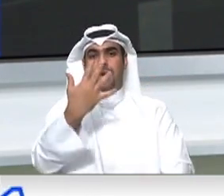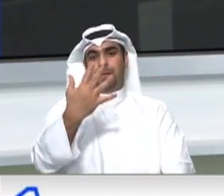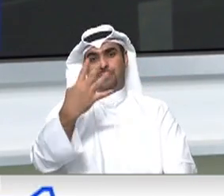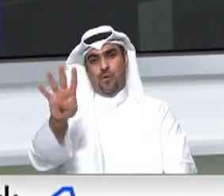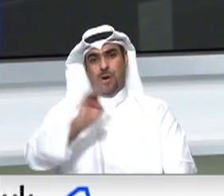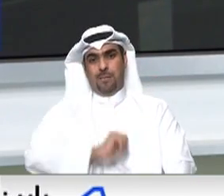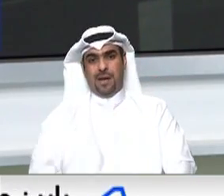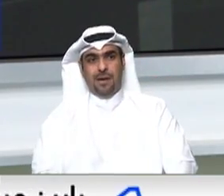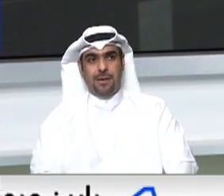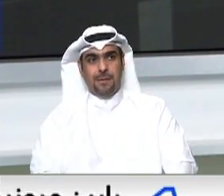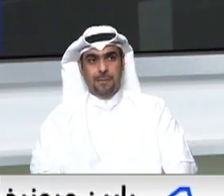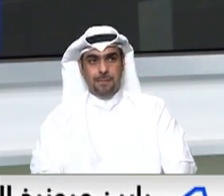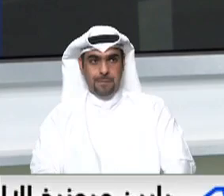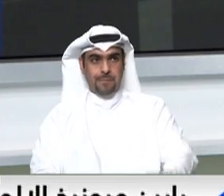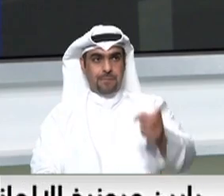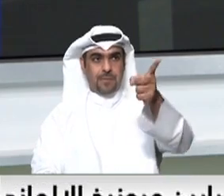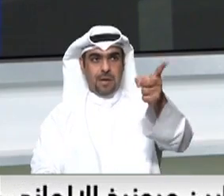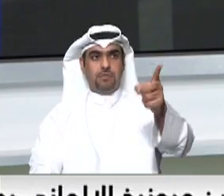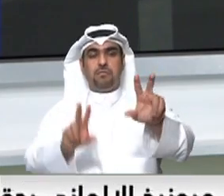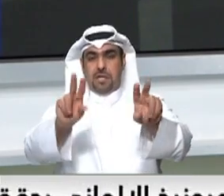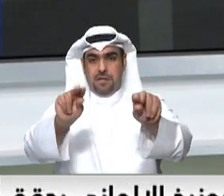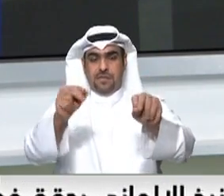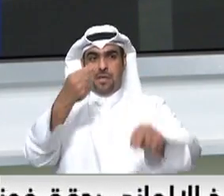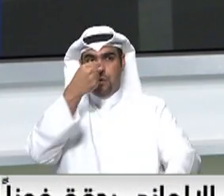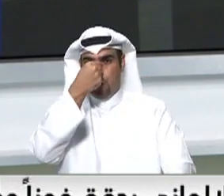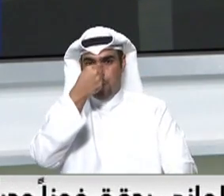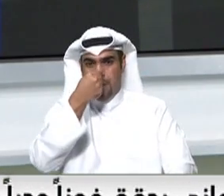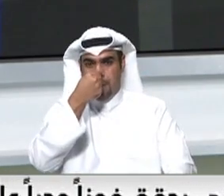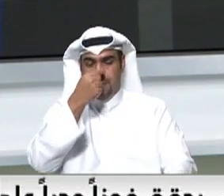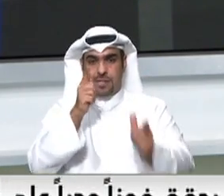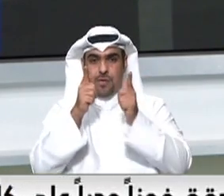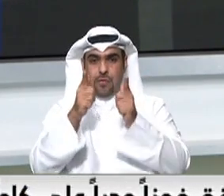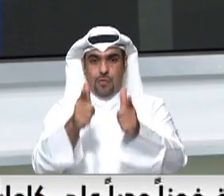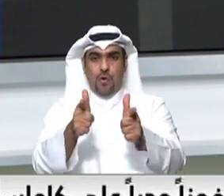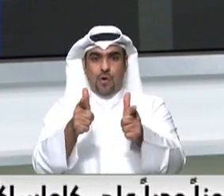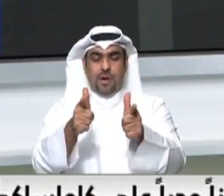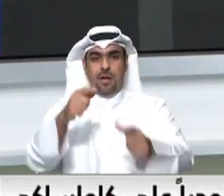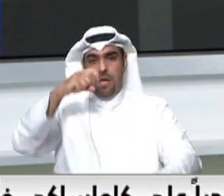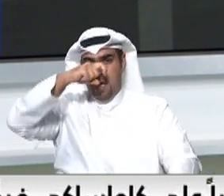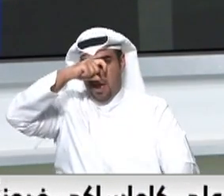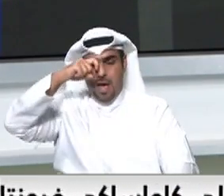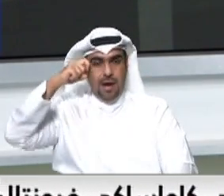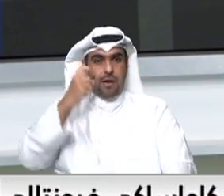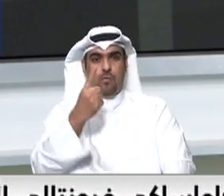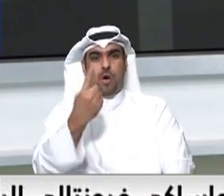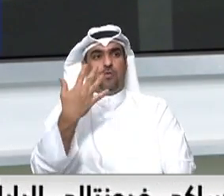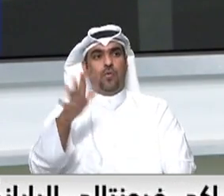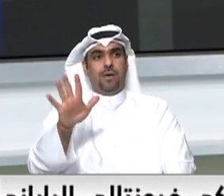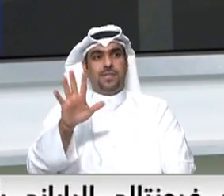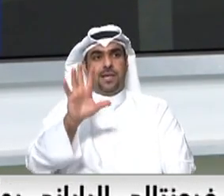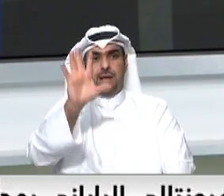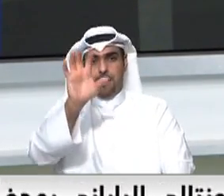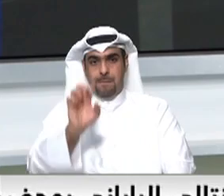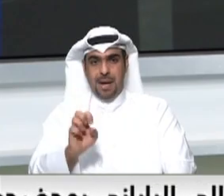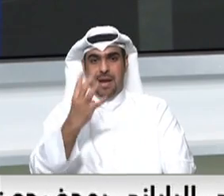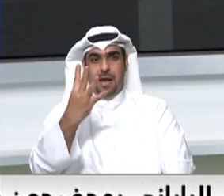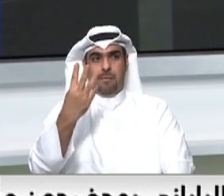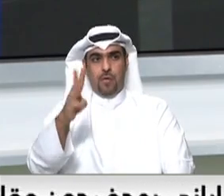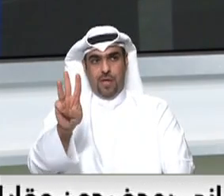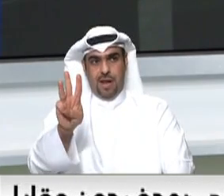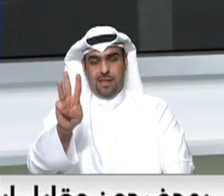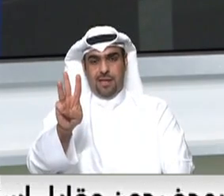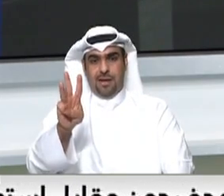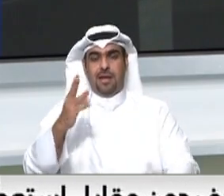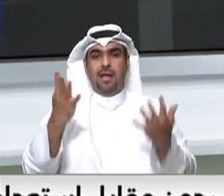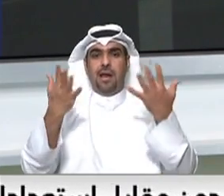كيلو متر في الساعه وحول هذه المعدلات ايضا في يوم الخميس واجواء شبيهه بيوم الاربعاء 51 العظمى والصغرى 34